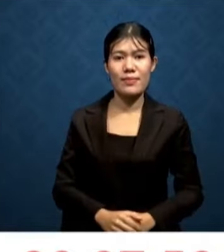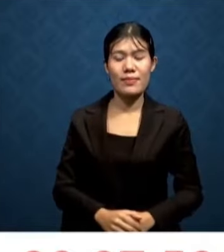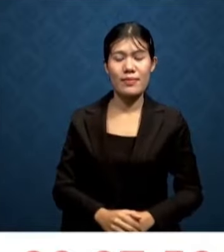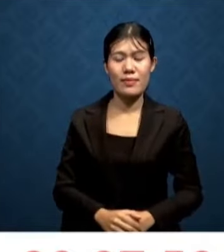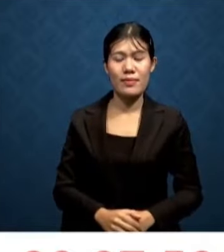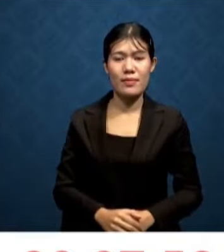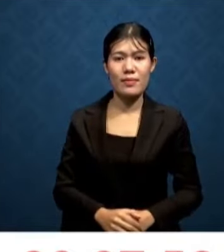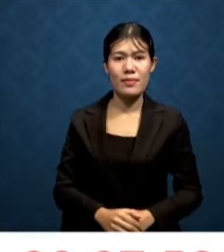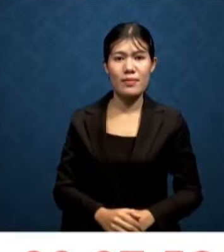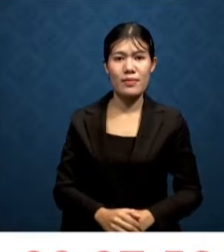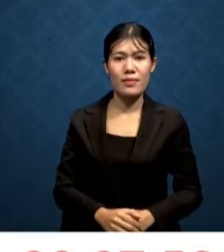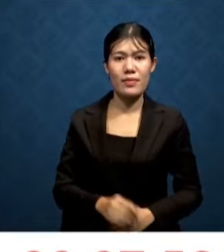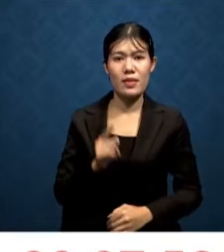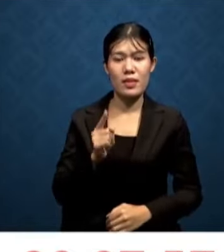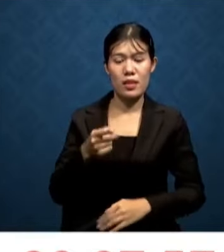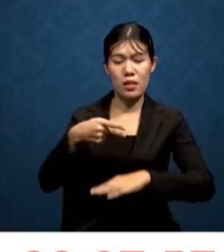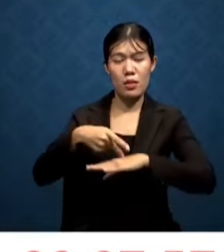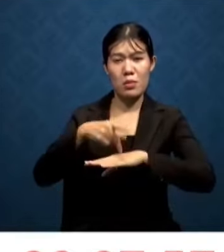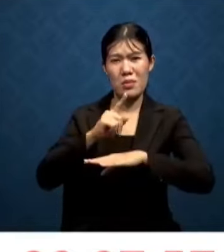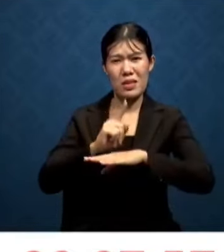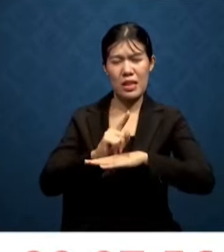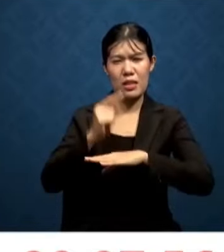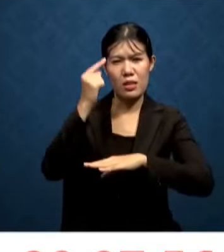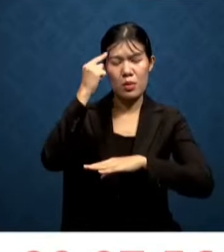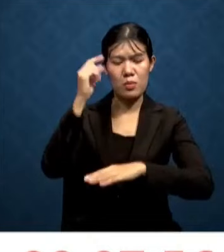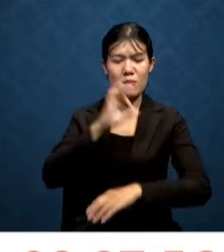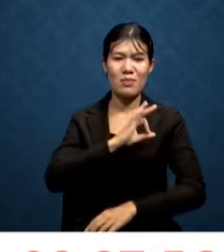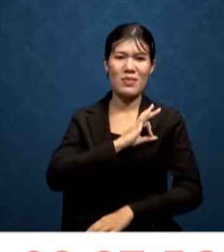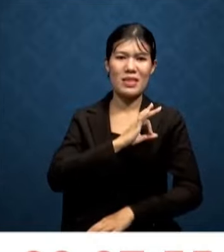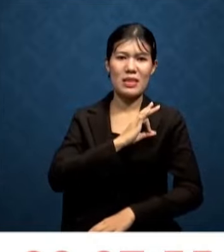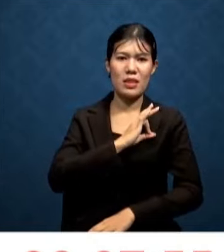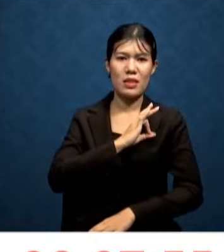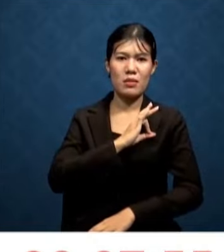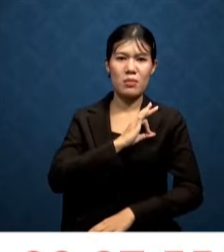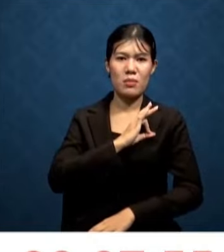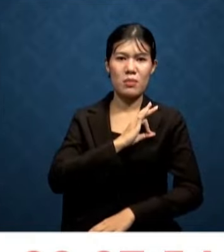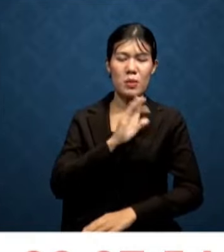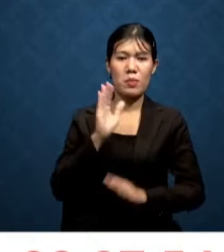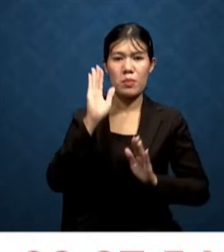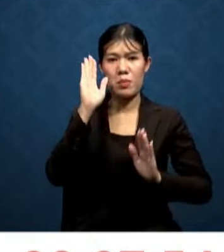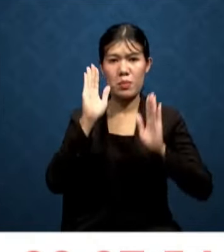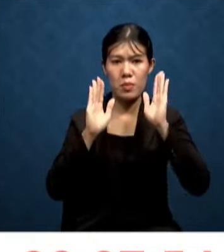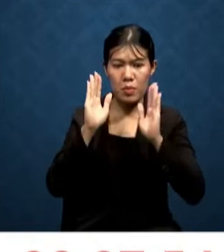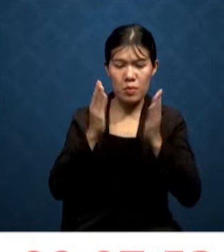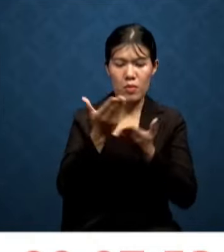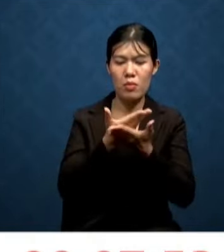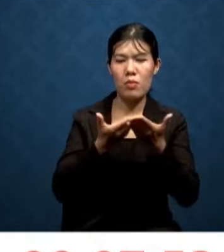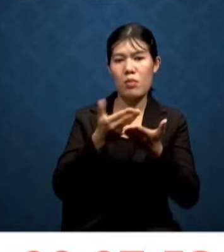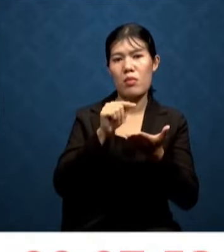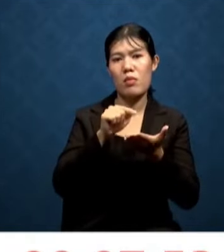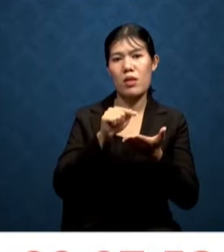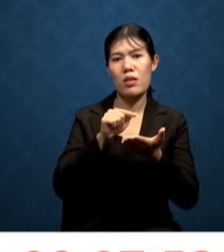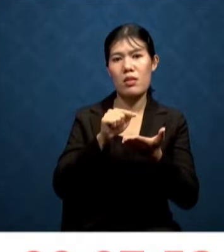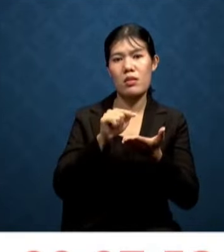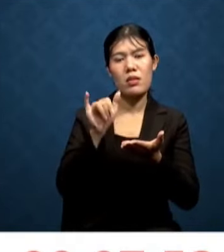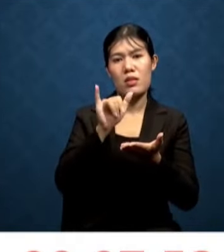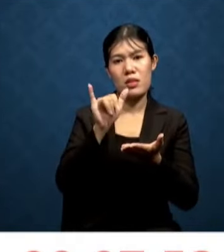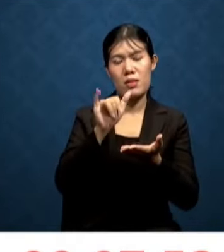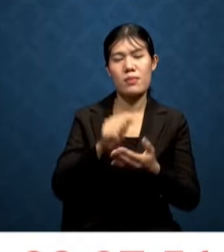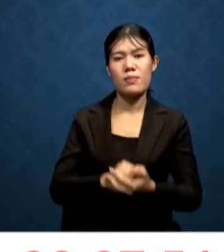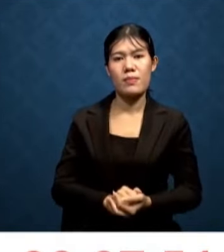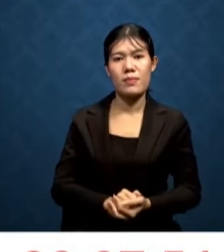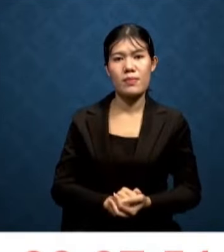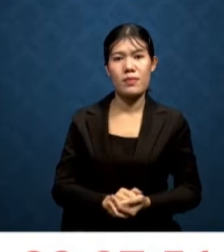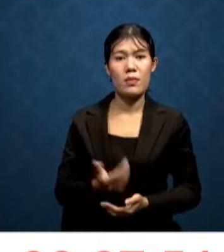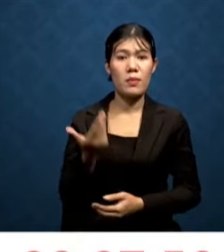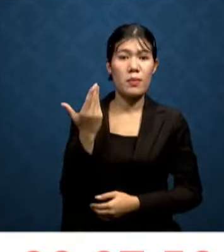ะให้สมาชิกเนี่ยมาอภิปรายนะคะเมื่อสักครู่นี้สมาชิกคุณอลงกฎ